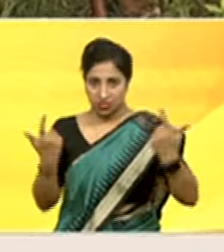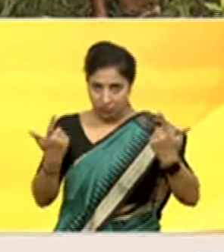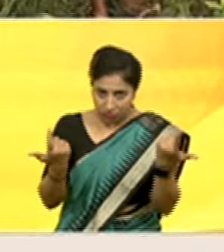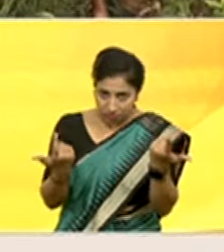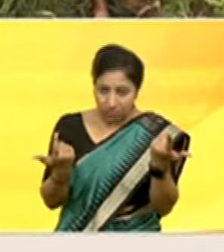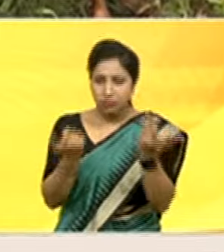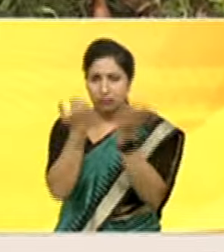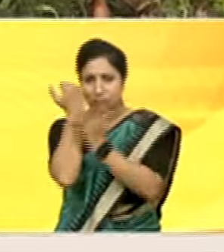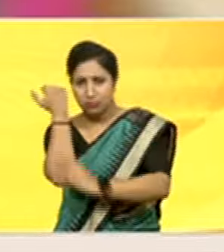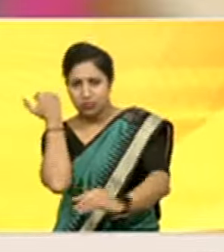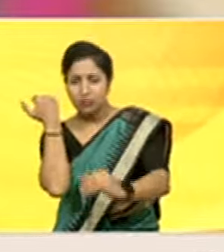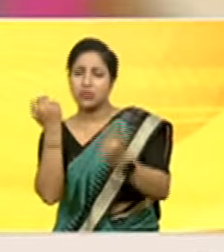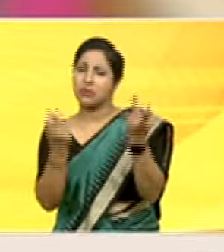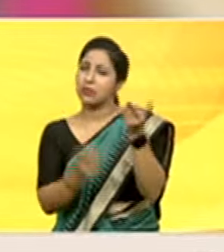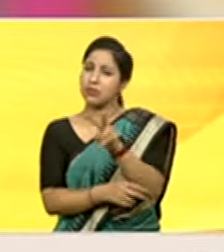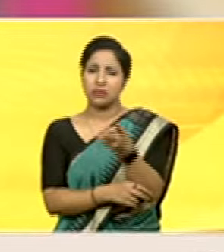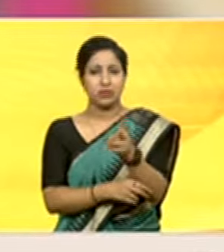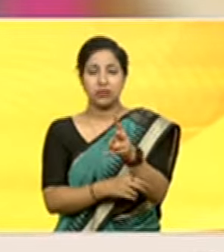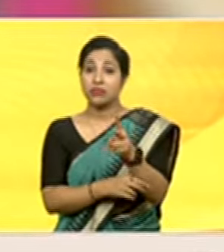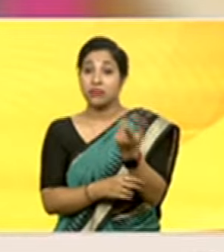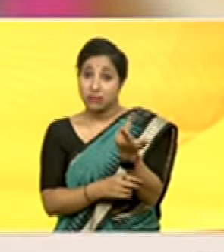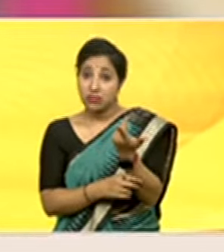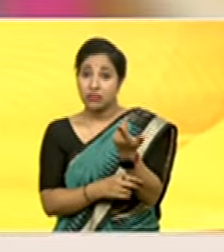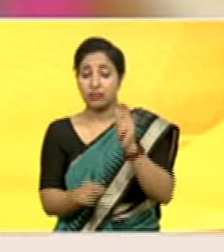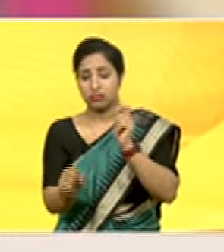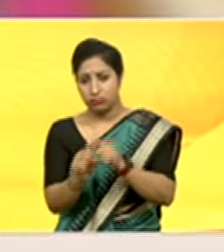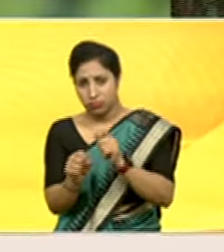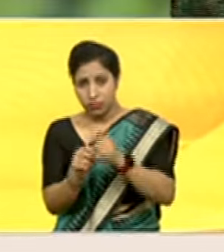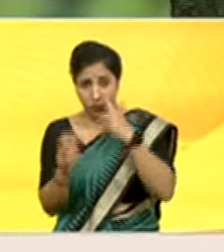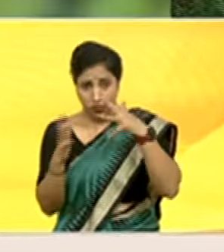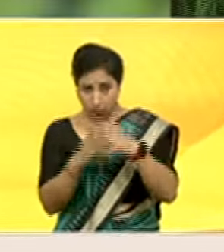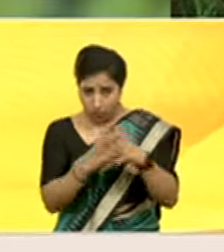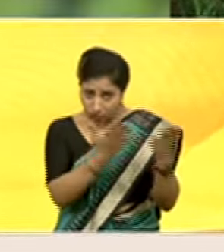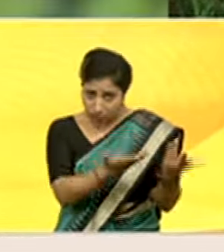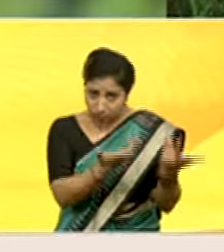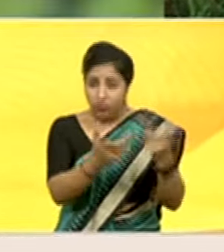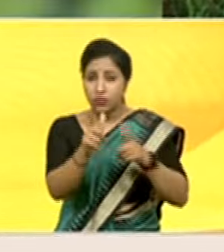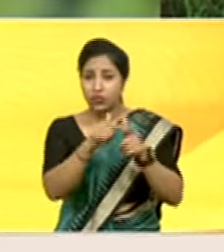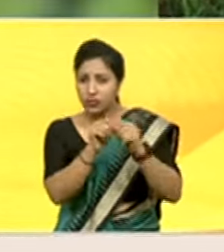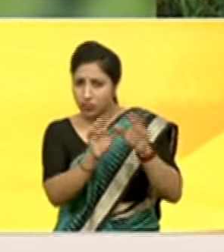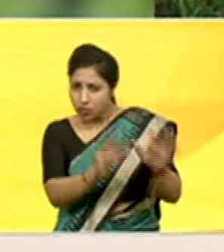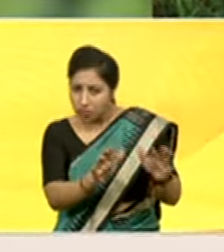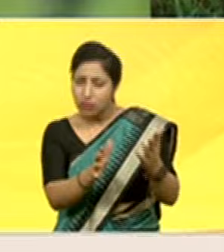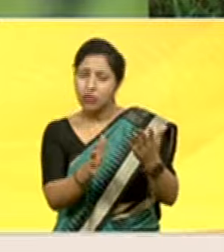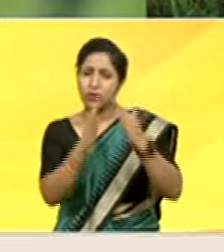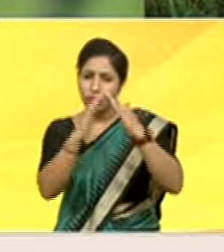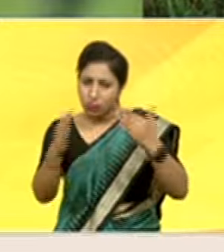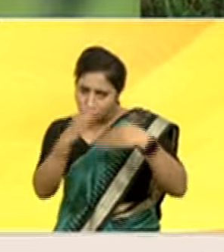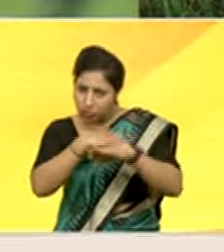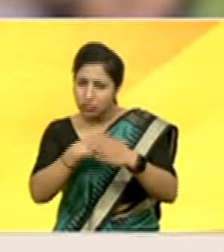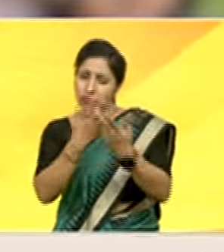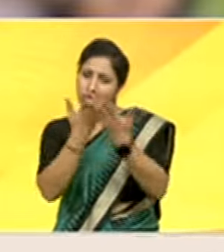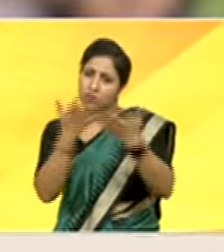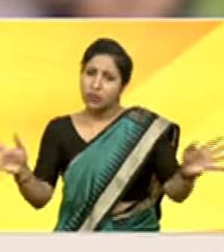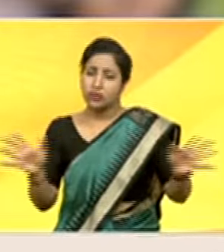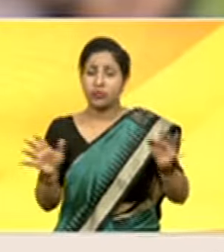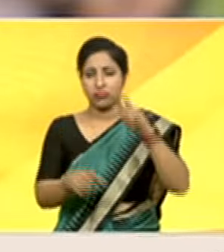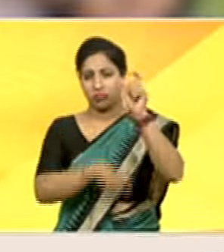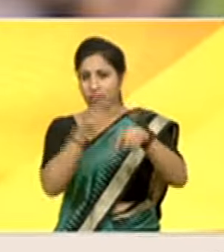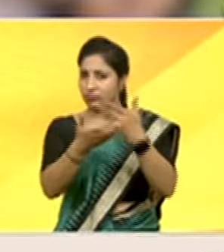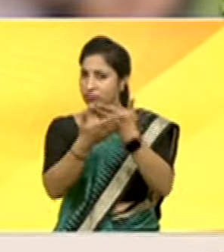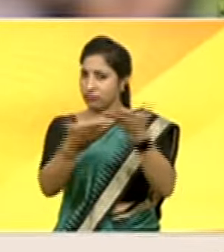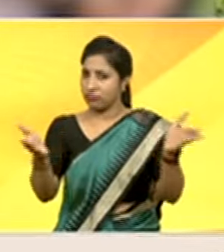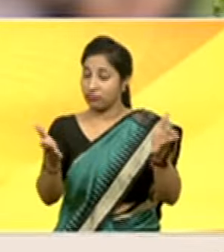या गरीब चाहे वो कामकाजे महिला हो या ग्रहिने इस अभियान ने